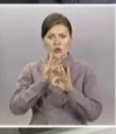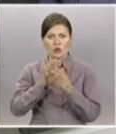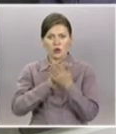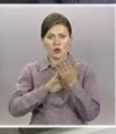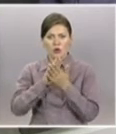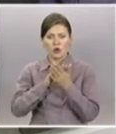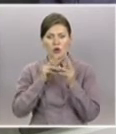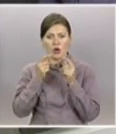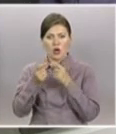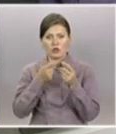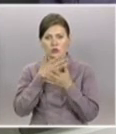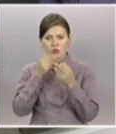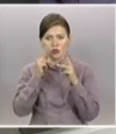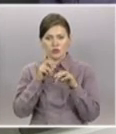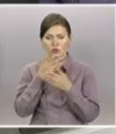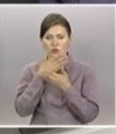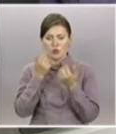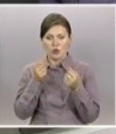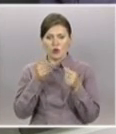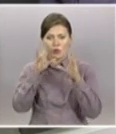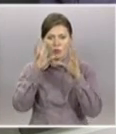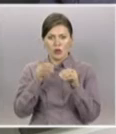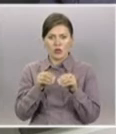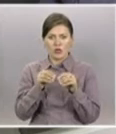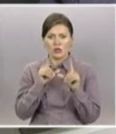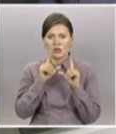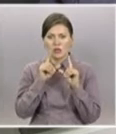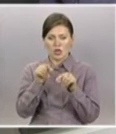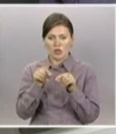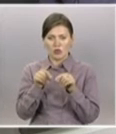ешқандай контроль жоқ, тексеру жоқ. Барлығы кетті де,